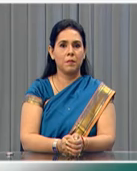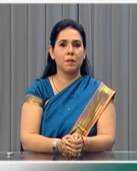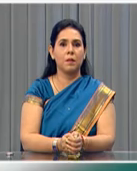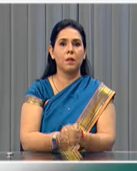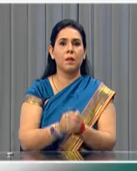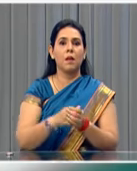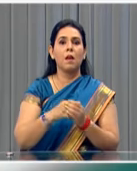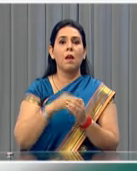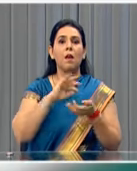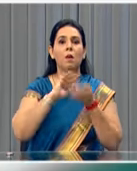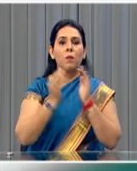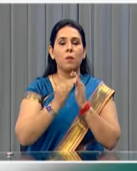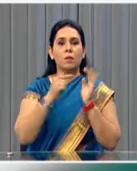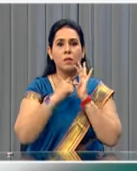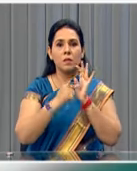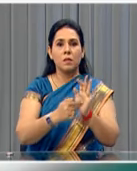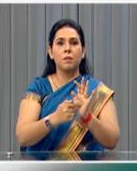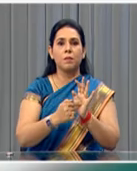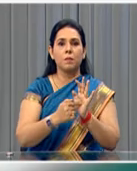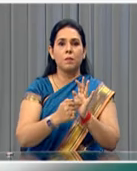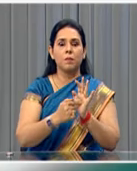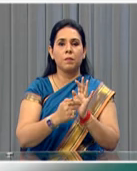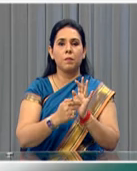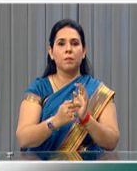विश्व के सामने